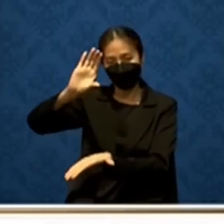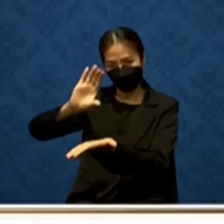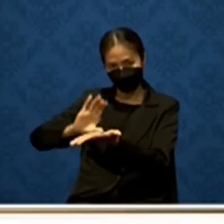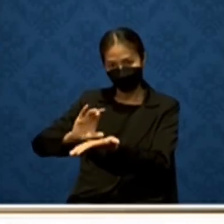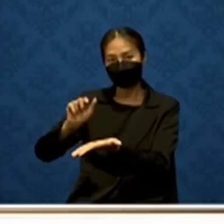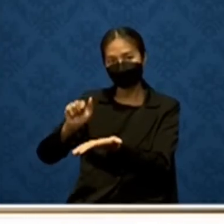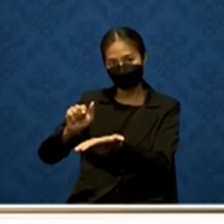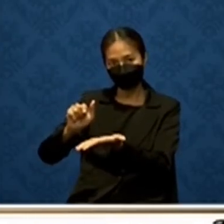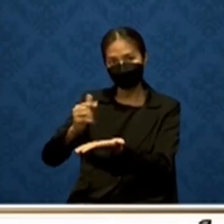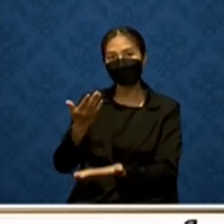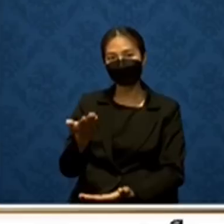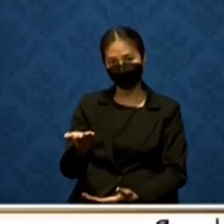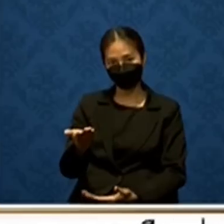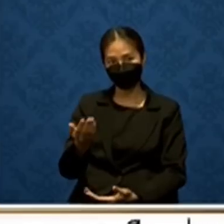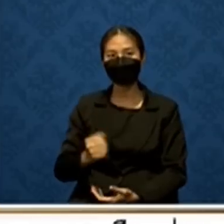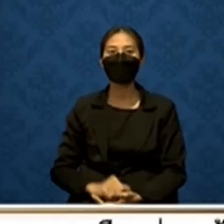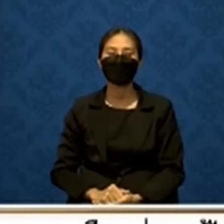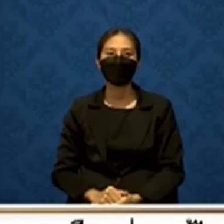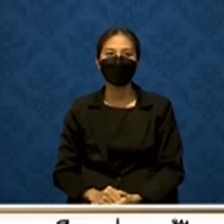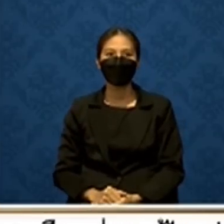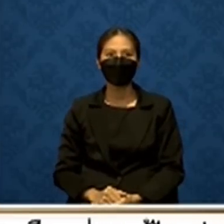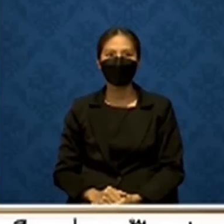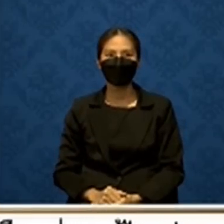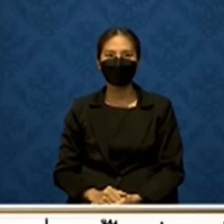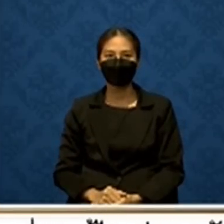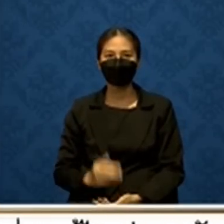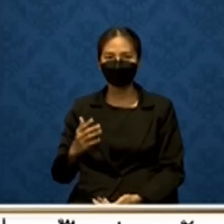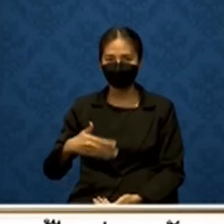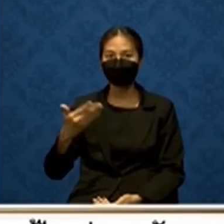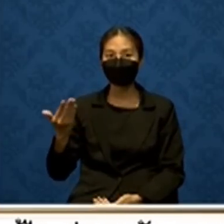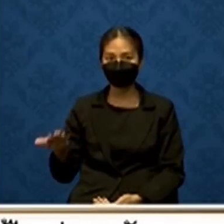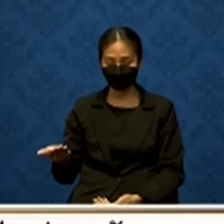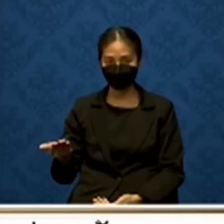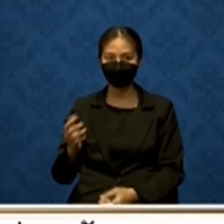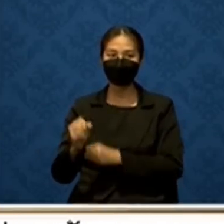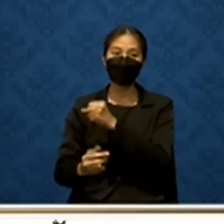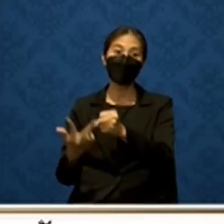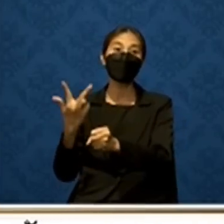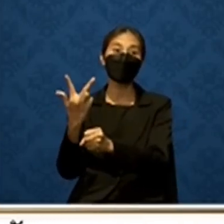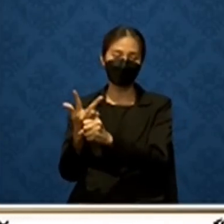โงสรางหนาตาเป็อย่นี้ครับปีต่มาปที่สามพยุเข้าเต็เต็